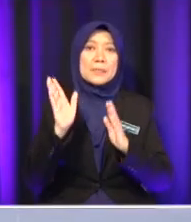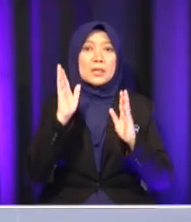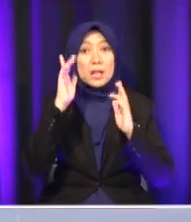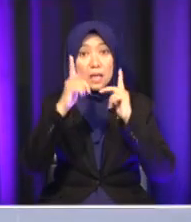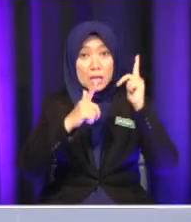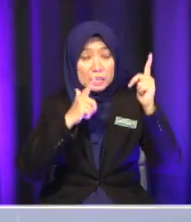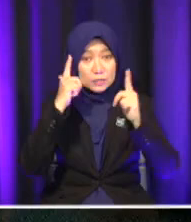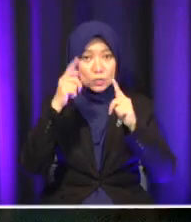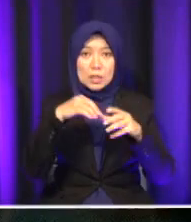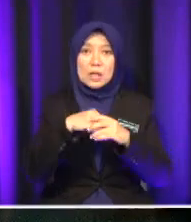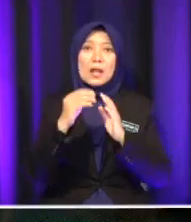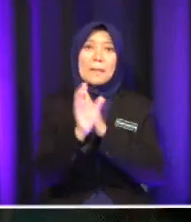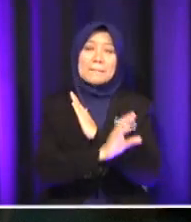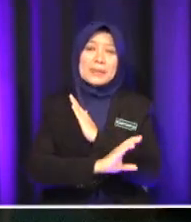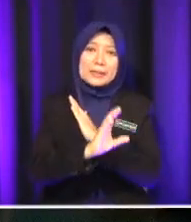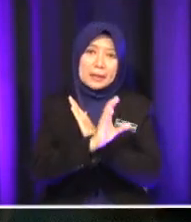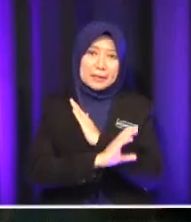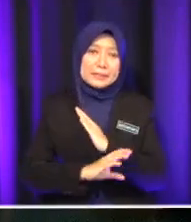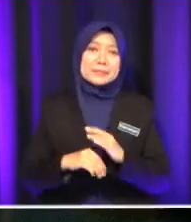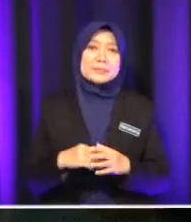di dalam negara